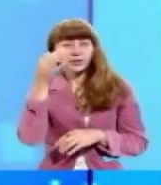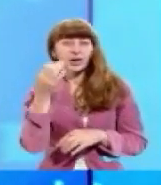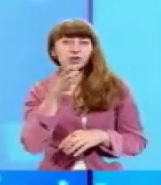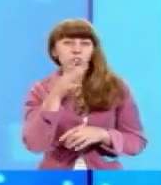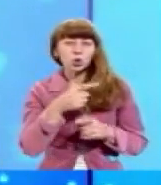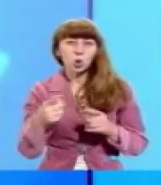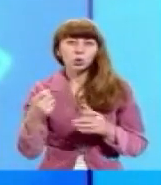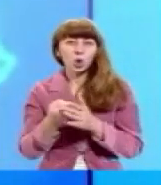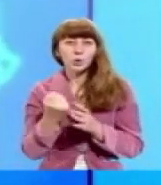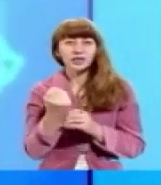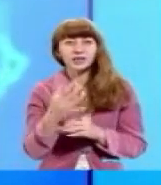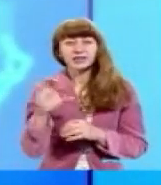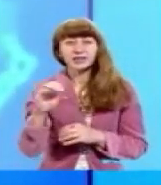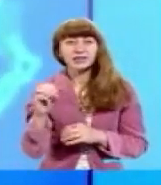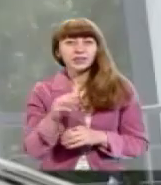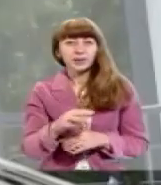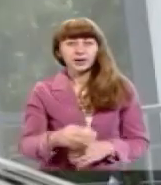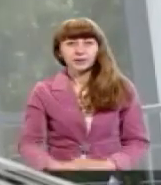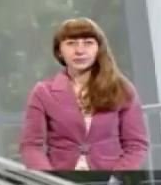уақытқа дейін іске асыра алады.